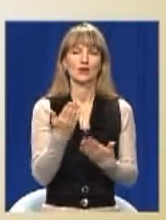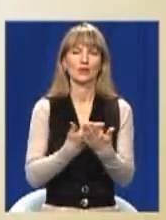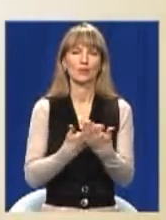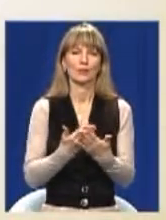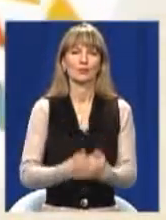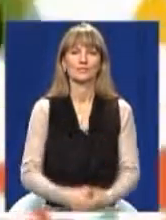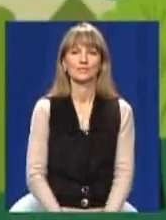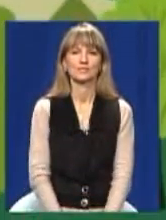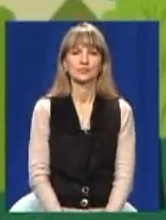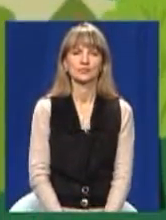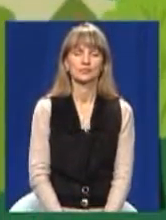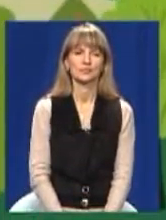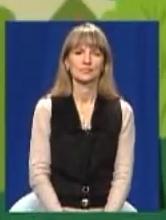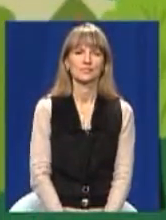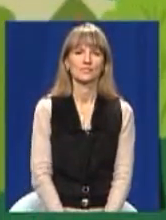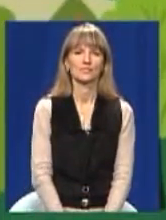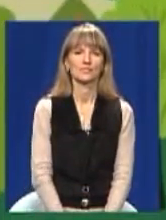нього.